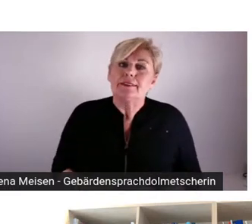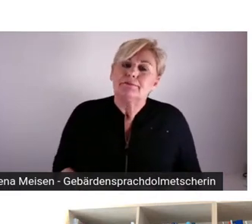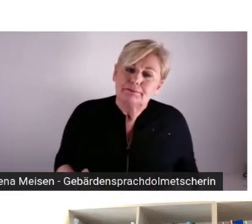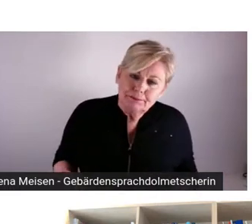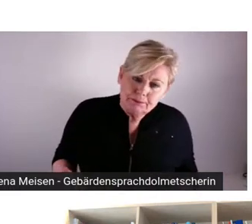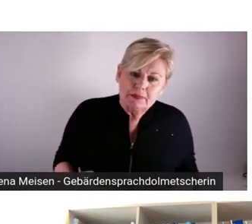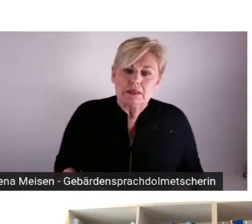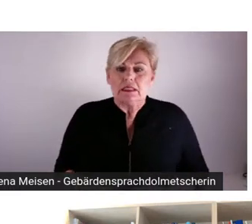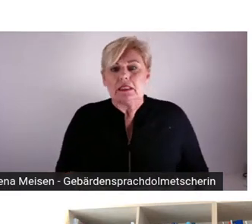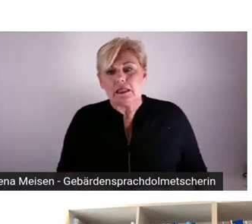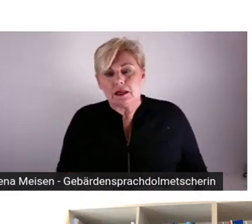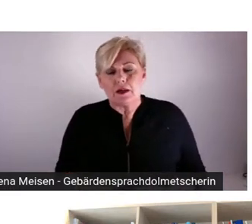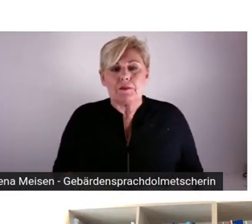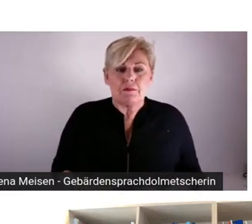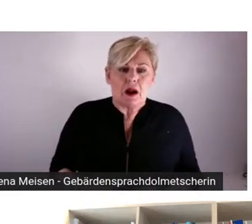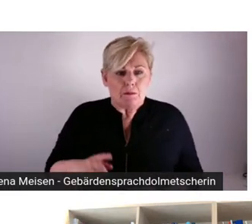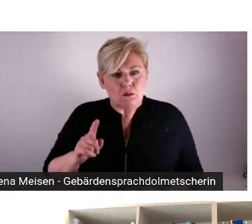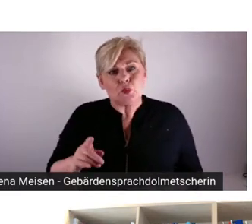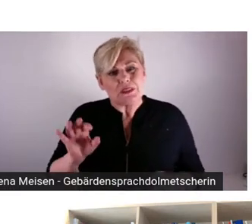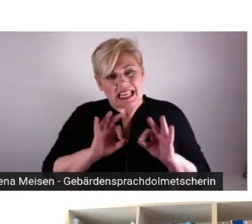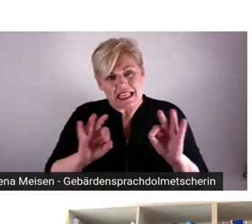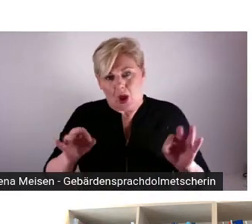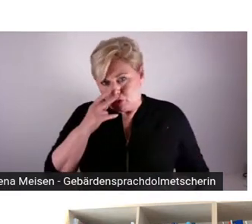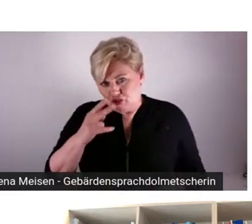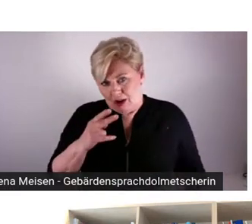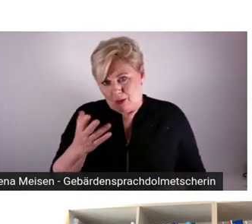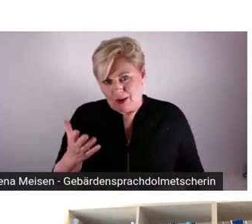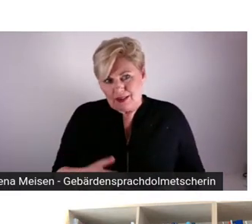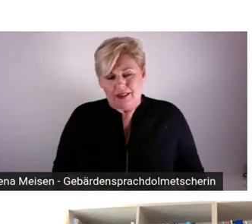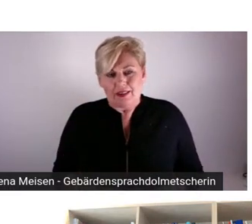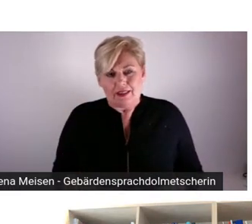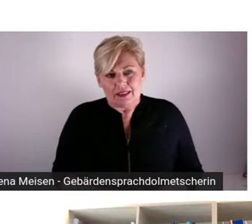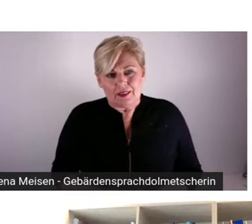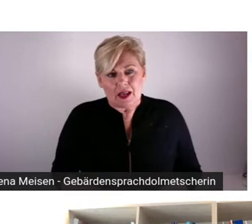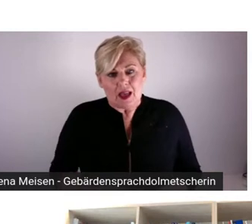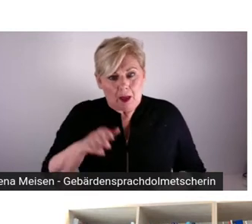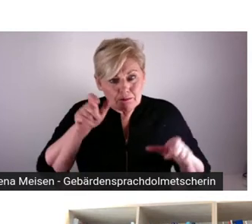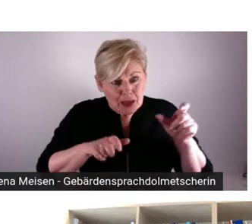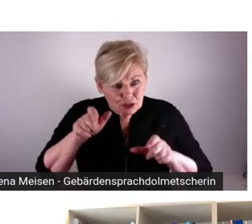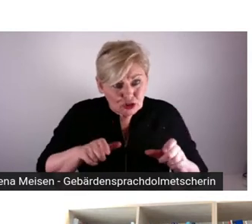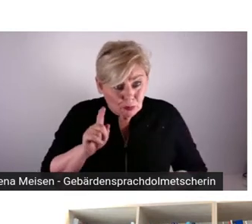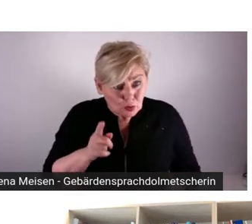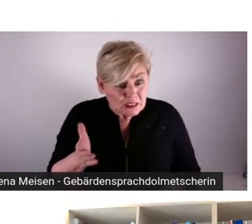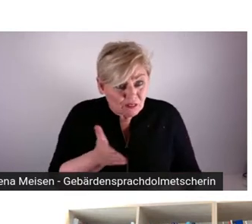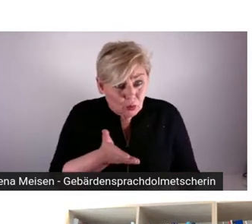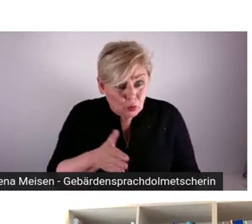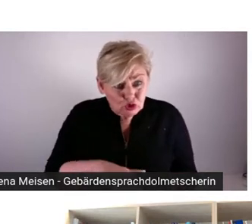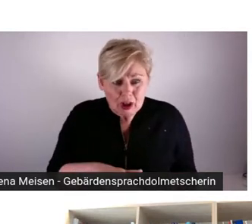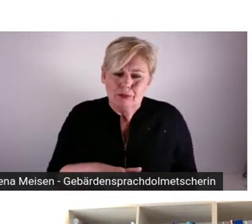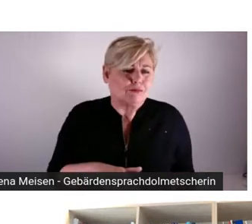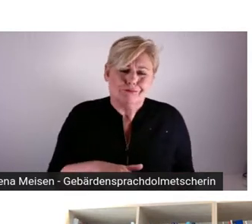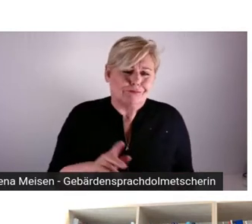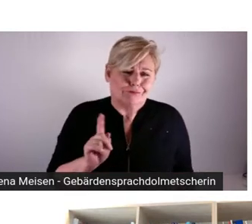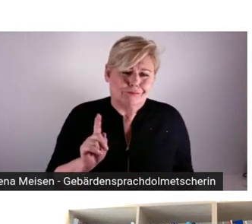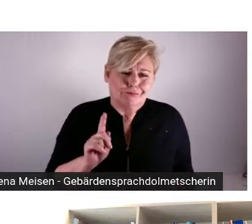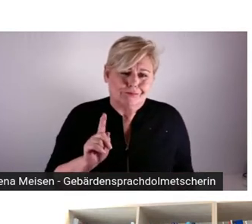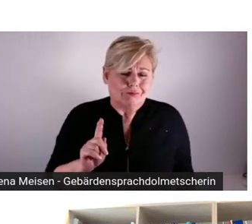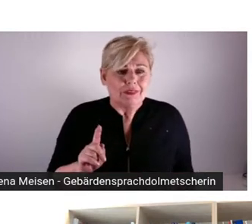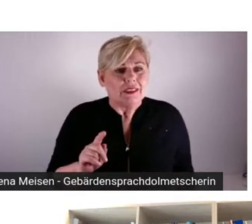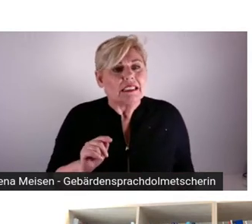Muss man eben mal genau hinschauen. Die Menschen müssen nicht früher sterben, sondern das hat was sehr viel damit zu tun,